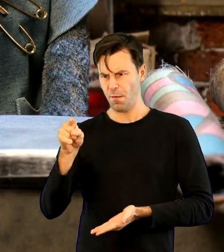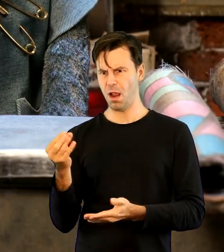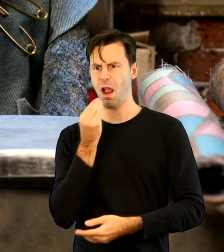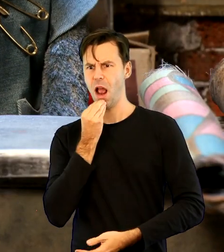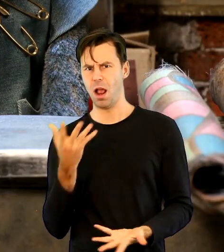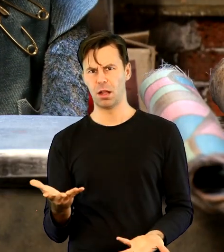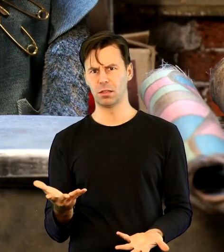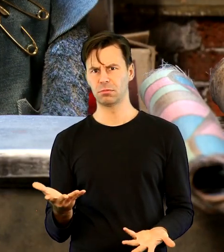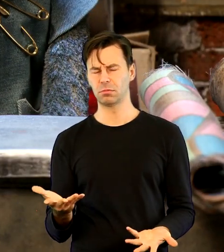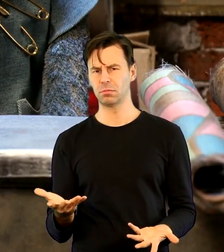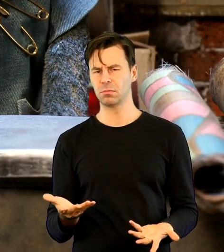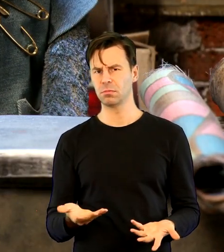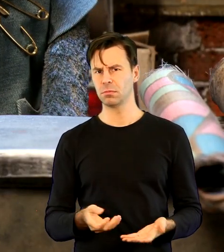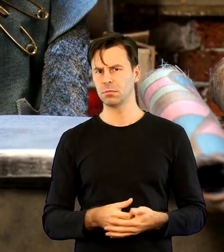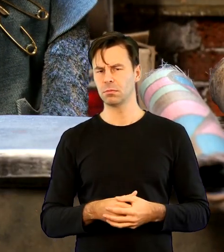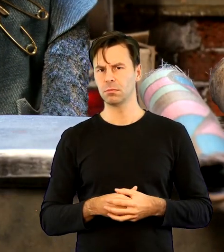ciasto.